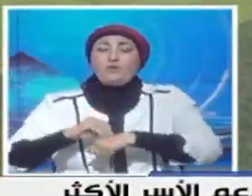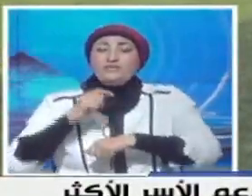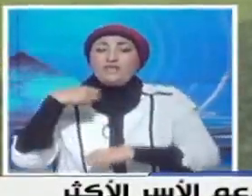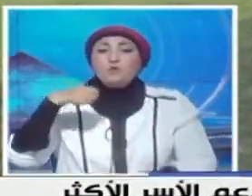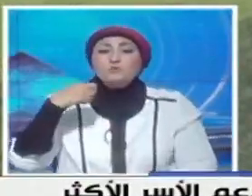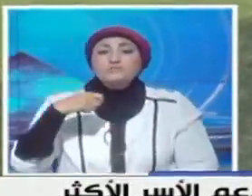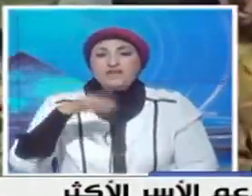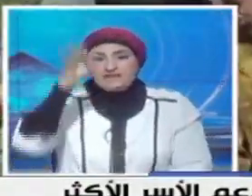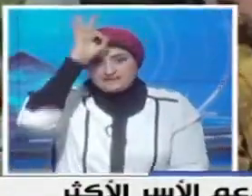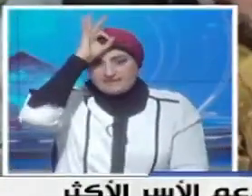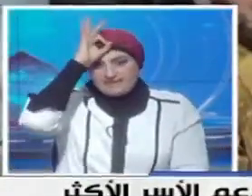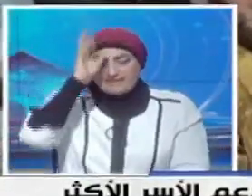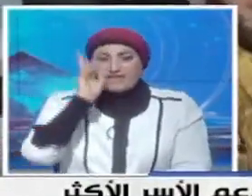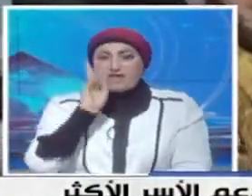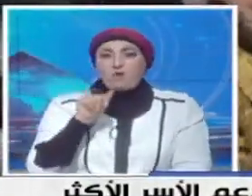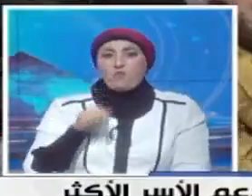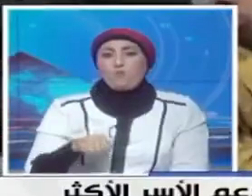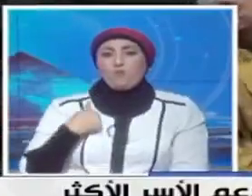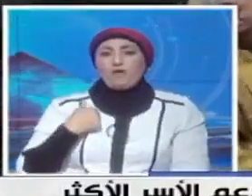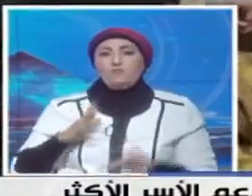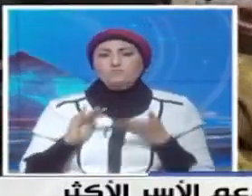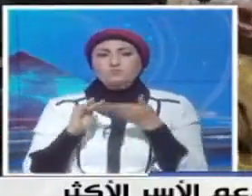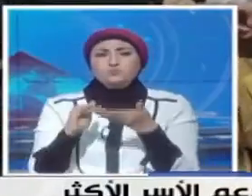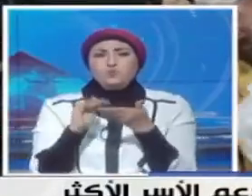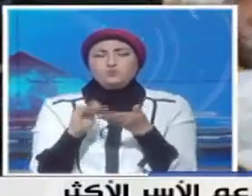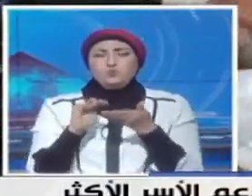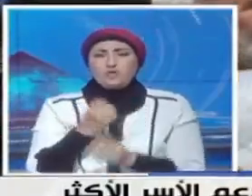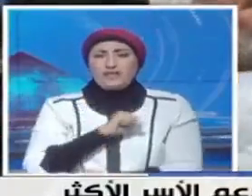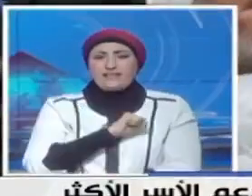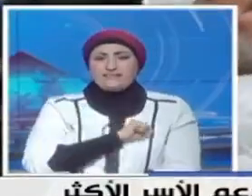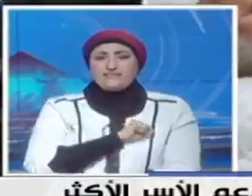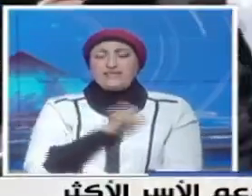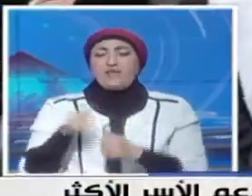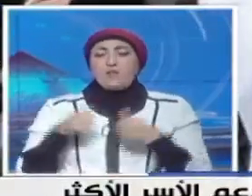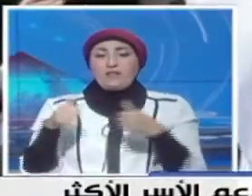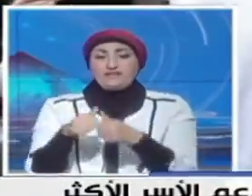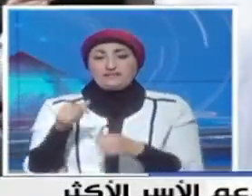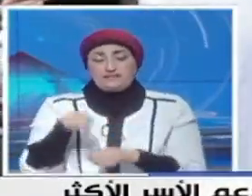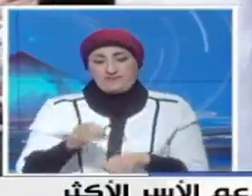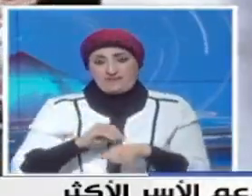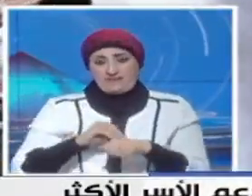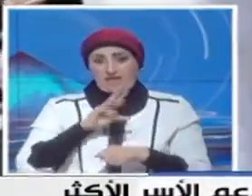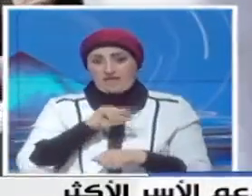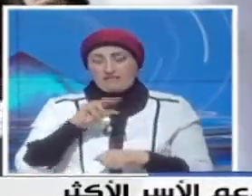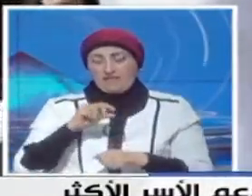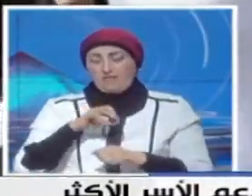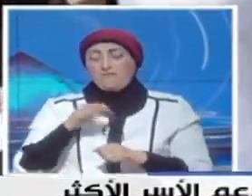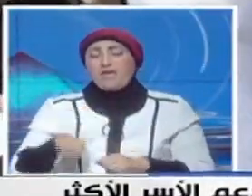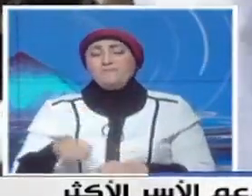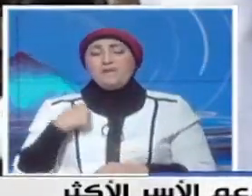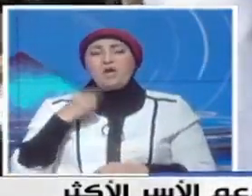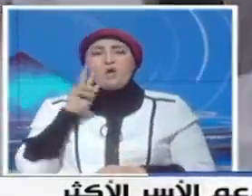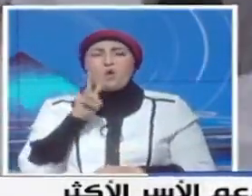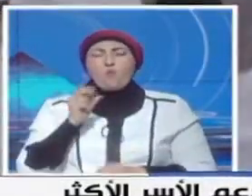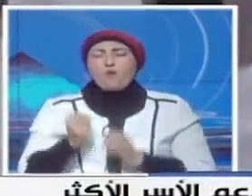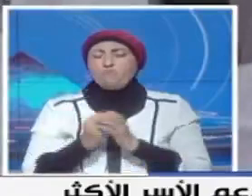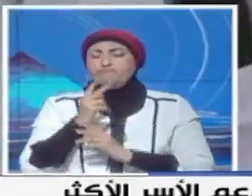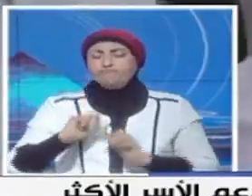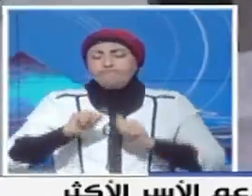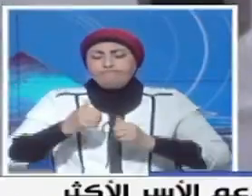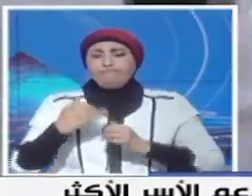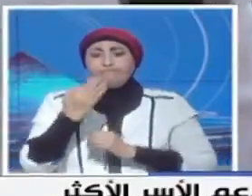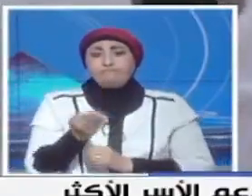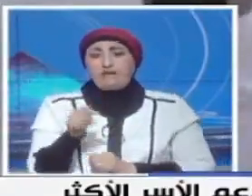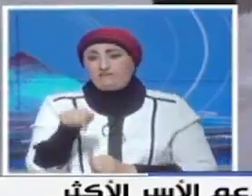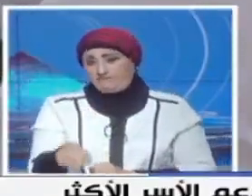وزارة الداخلية على تفعيل مشاركاتها الانسانية والاجتماعية من خلال هذه المبادرات. يا مصر